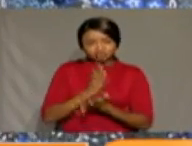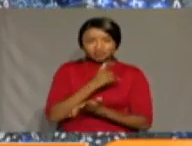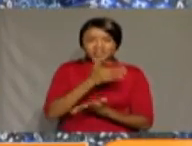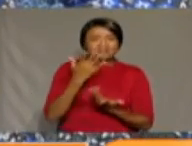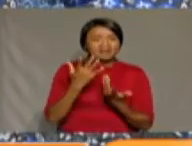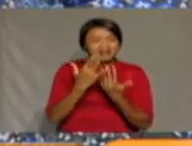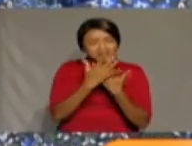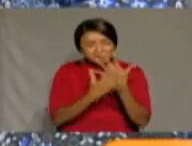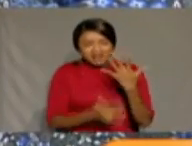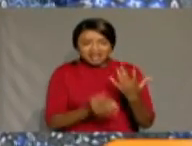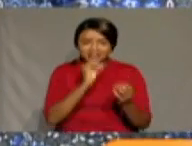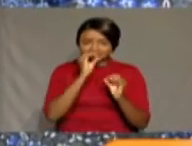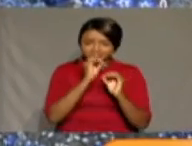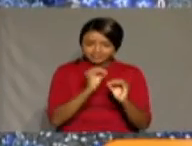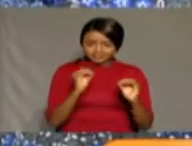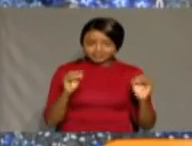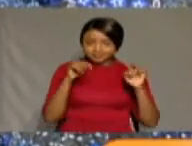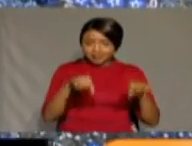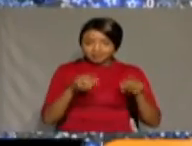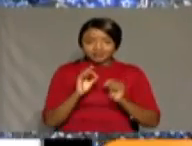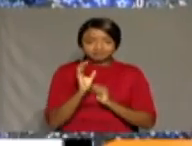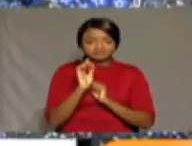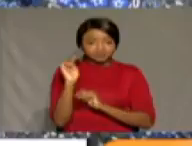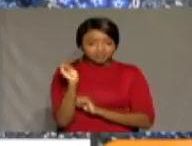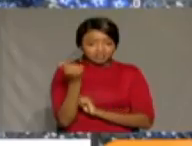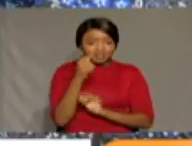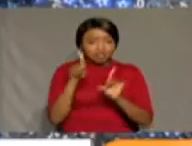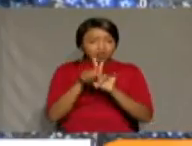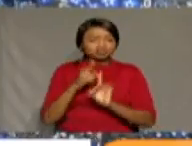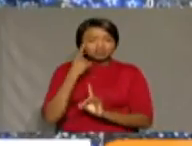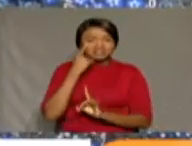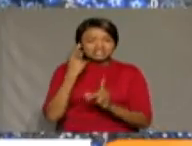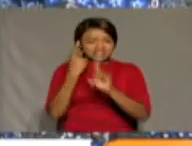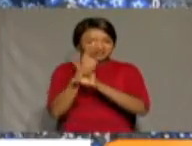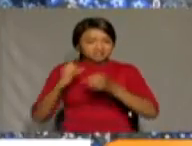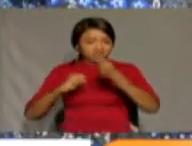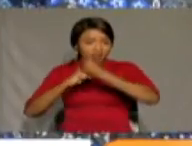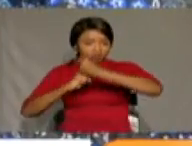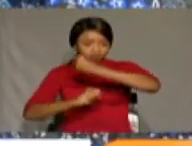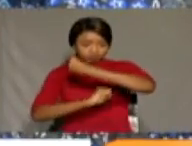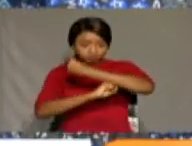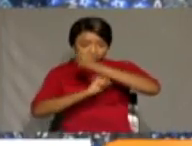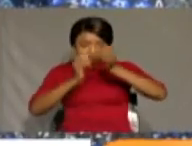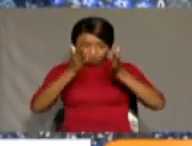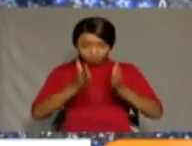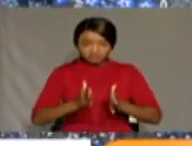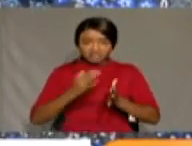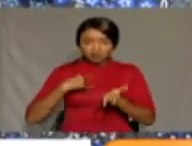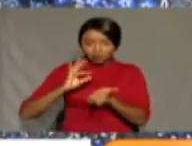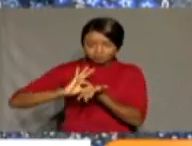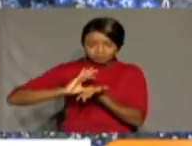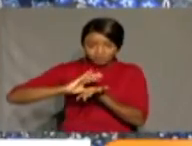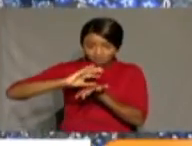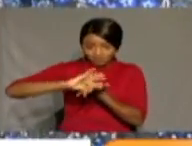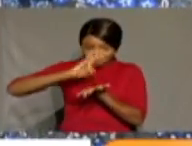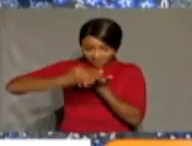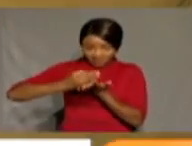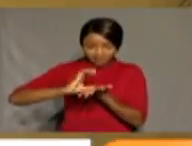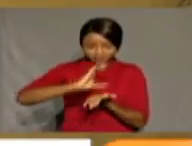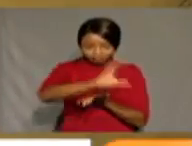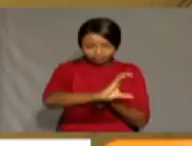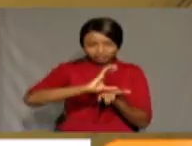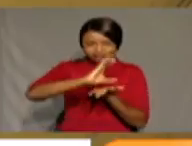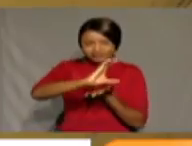of the shortage of blood in Kenya. We've also seen main donors who have been funding the blood transfusion services withdrawing from